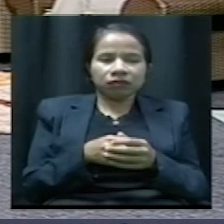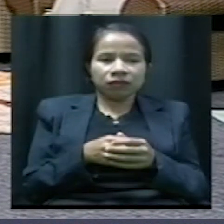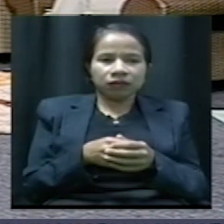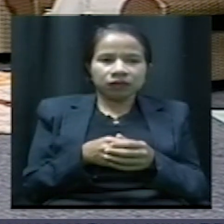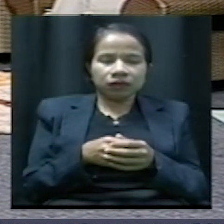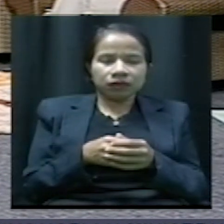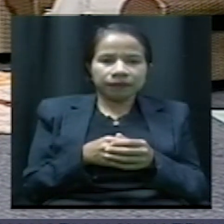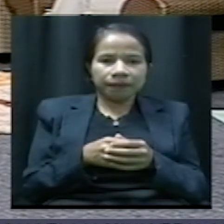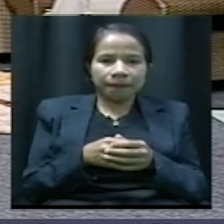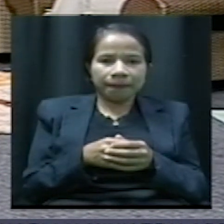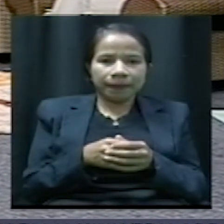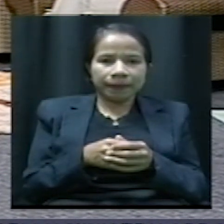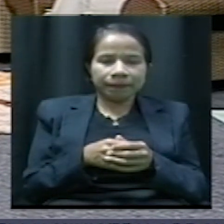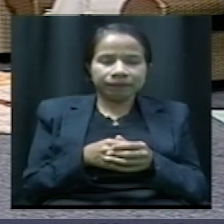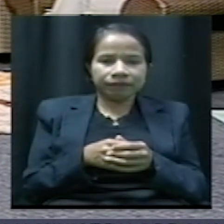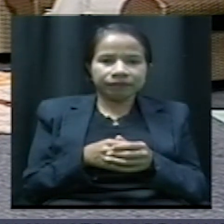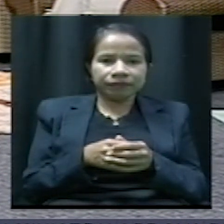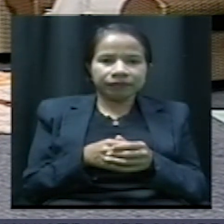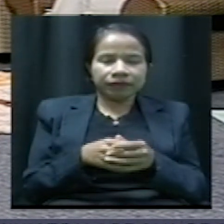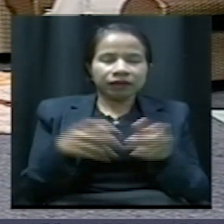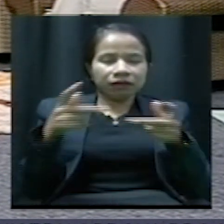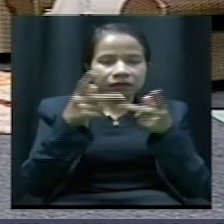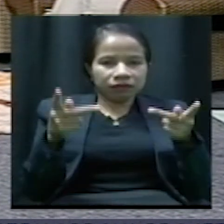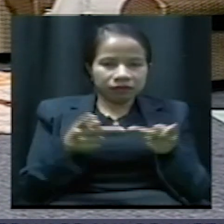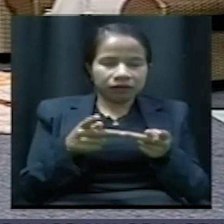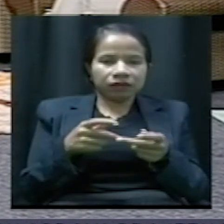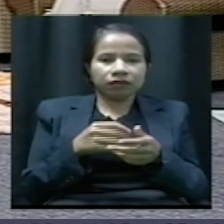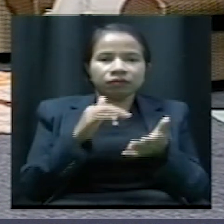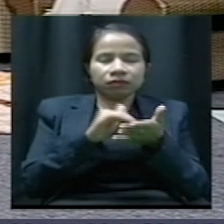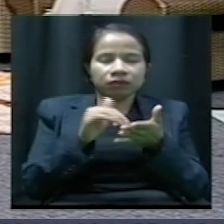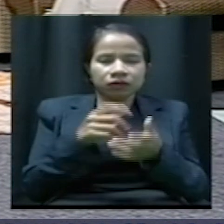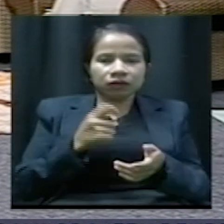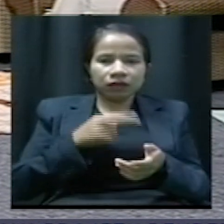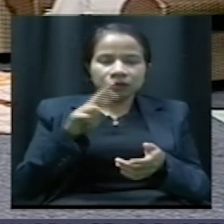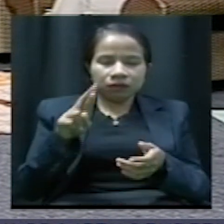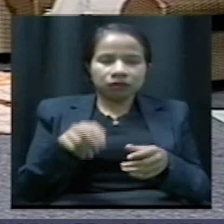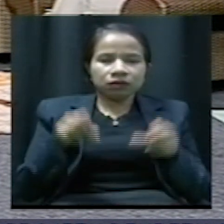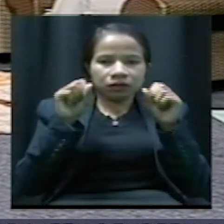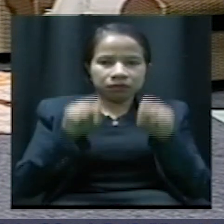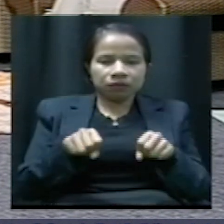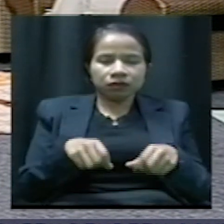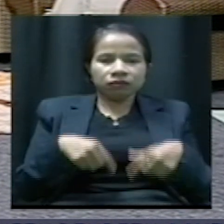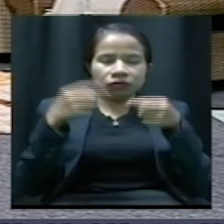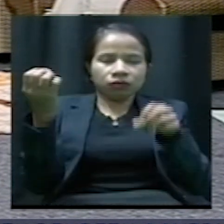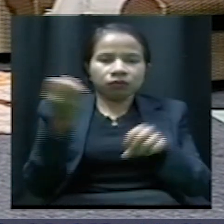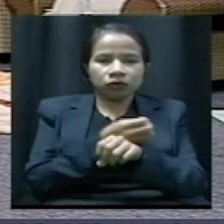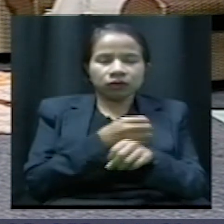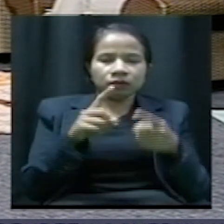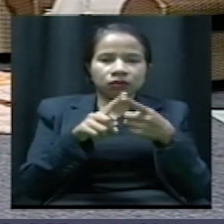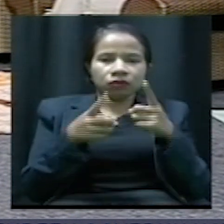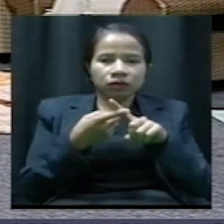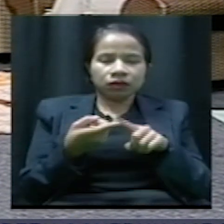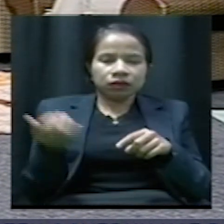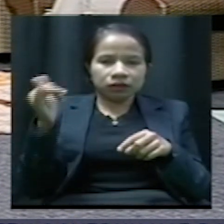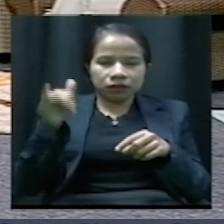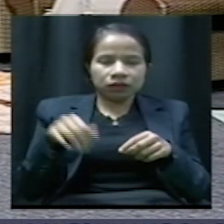ia sendo ese centro ia centro sa mon Simon Kulene los categoria centro mos si abel fornece oportunidade ba colega deficiente si mas